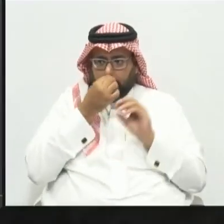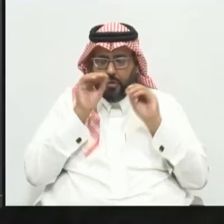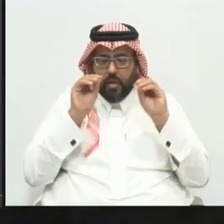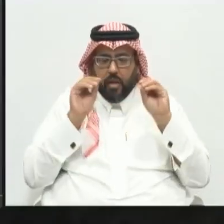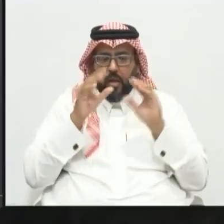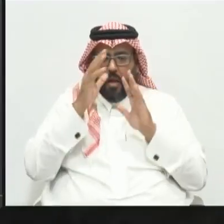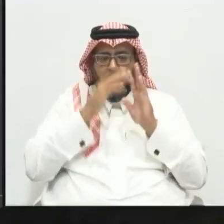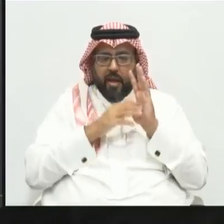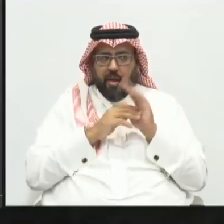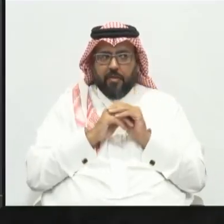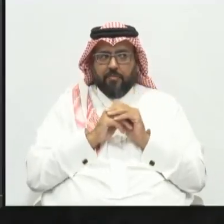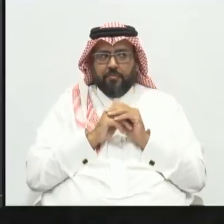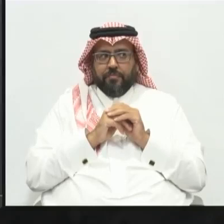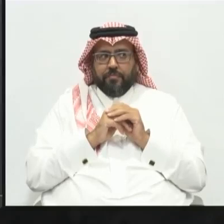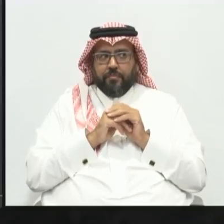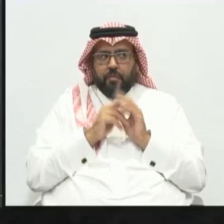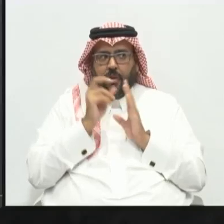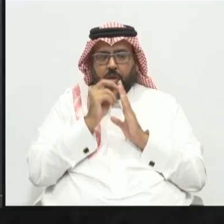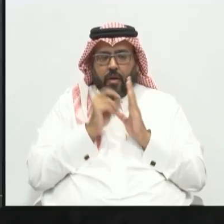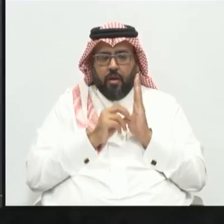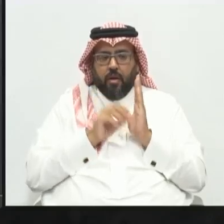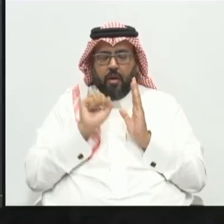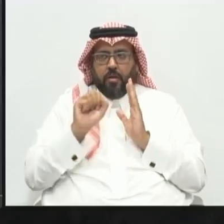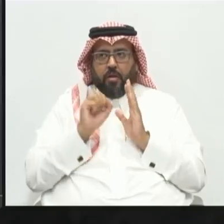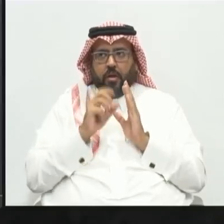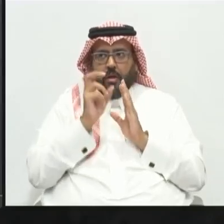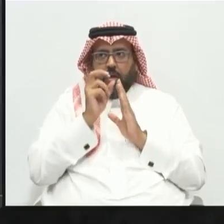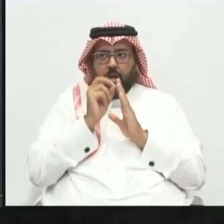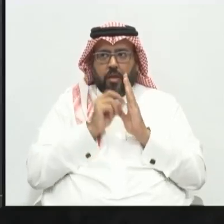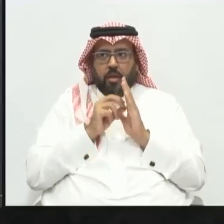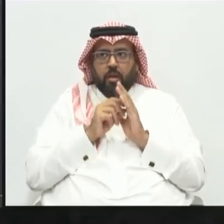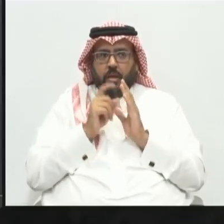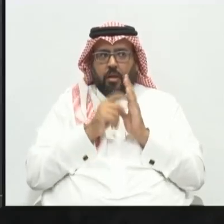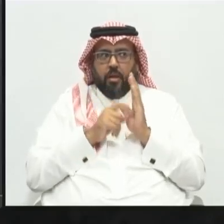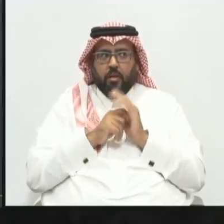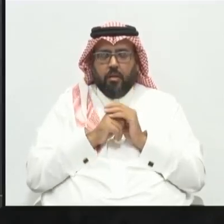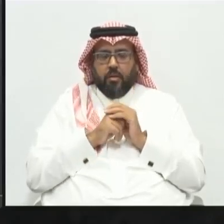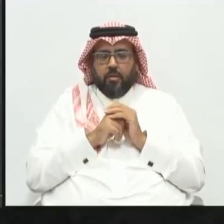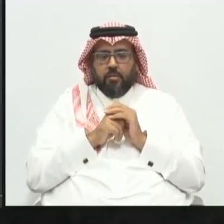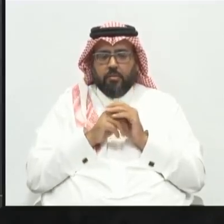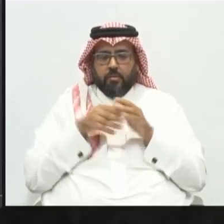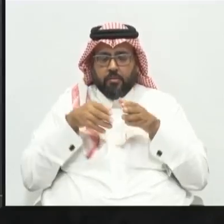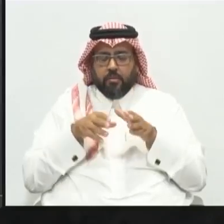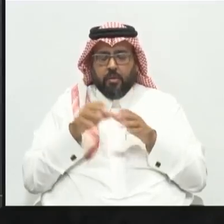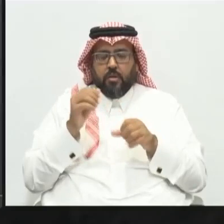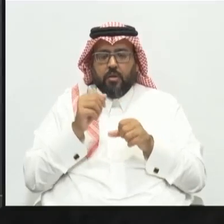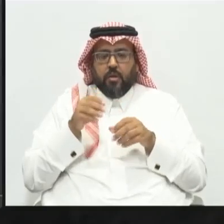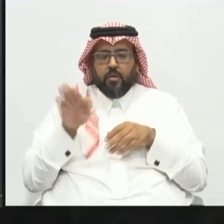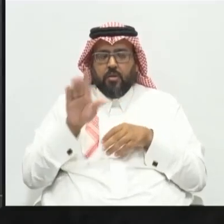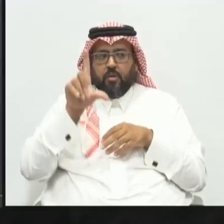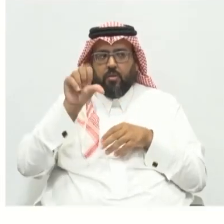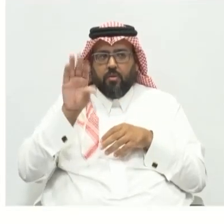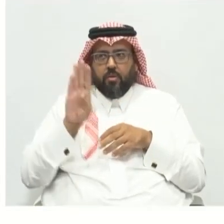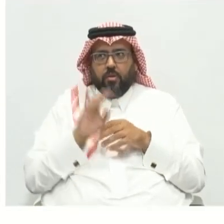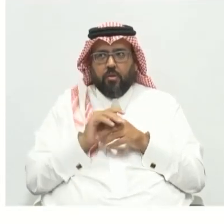ل انها ان من قوا من خصائص القواعد القانونيه ان تنظم ماذا تنظم جانب السلوك